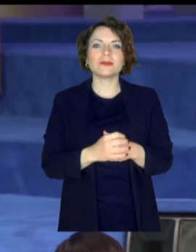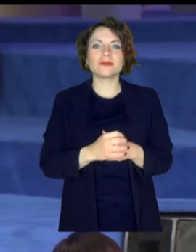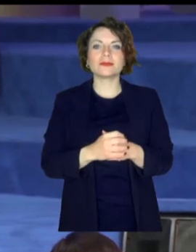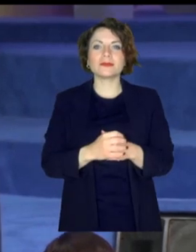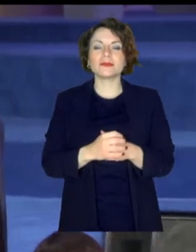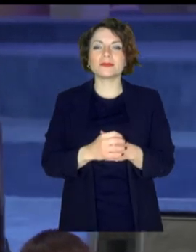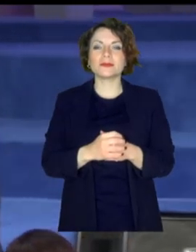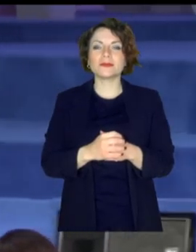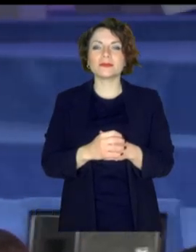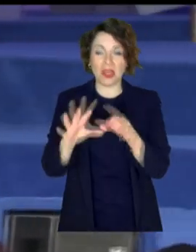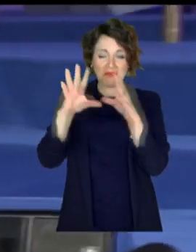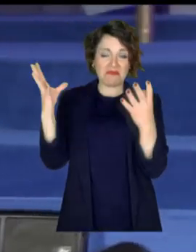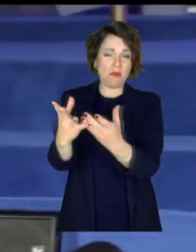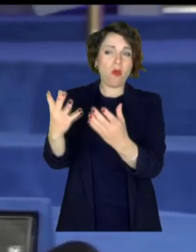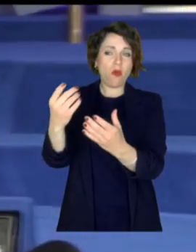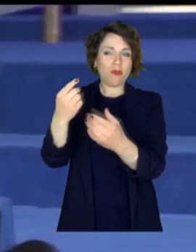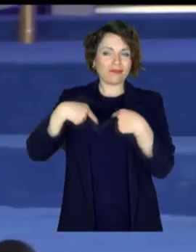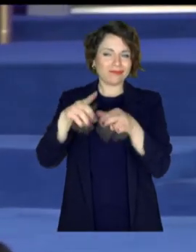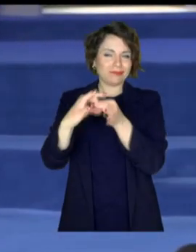Non apparteniamo a quel sistema.